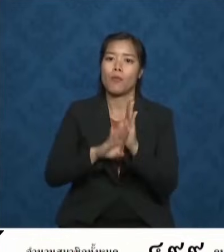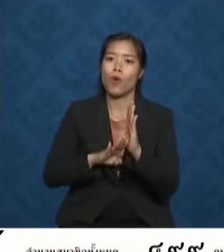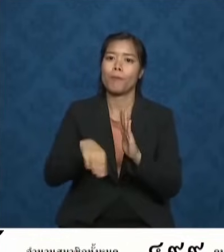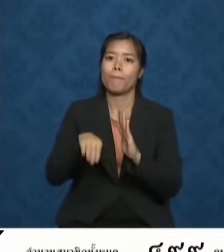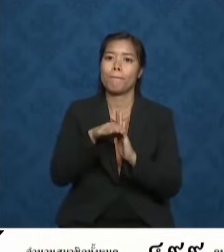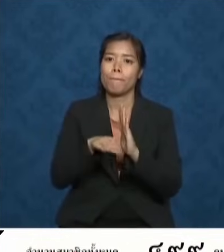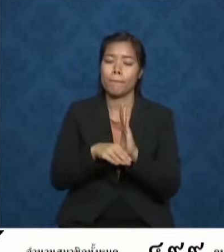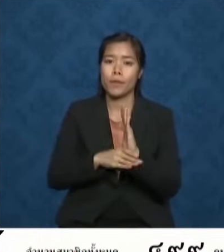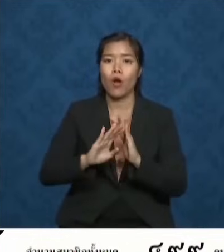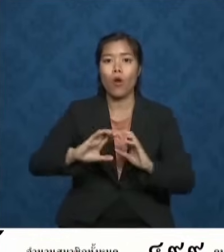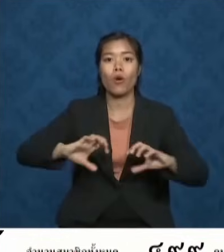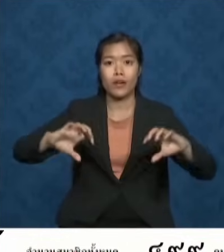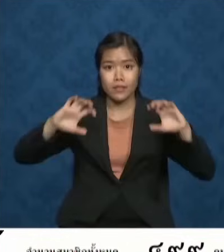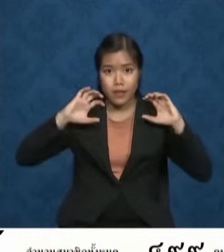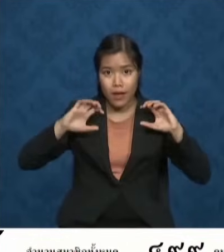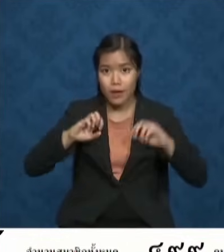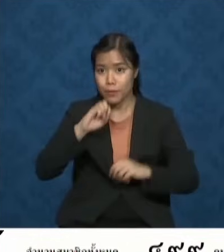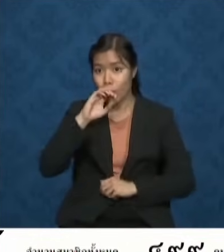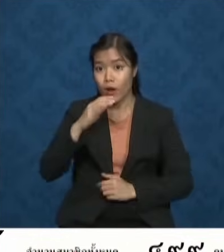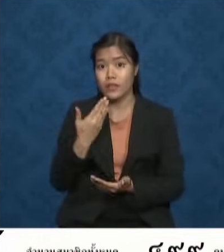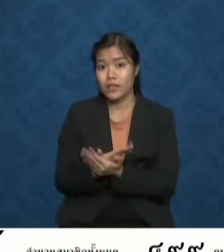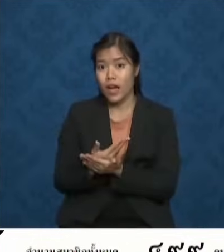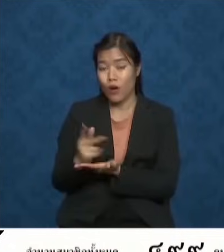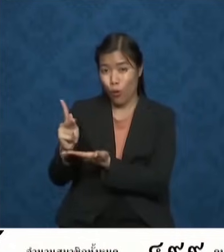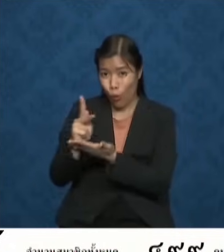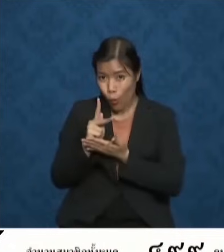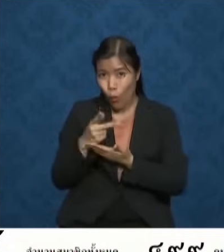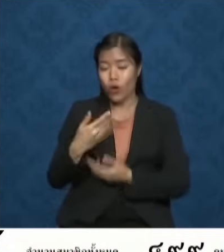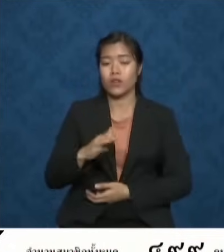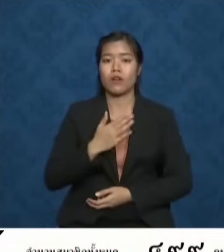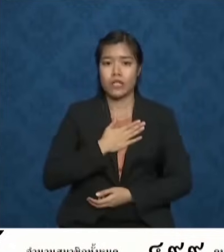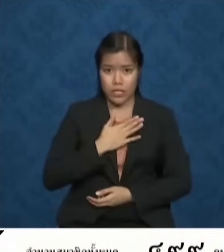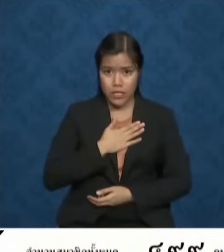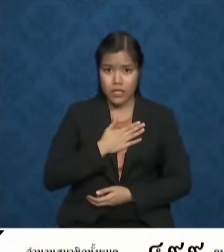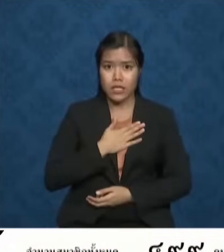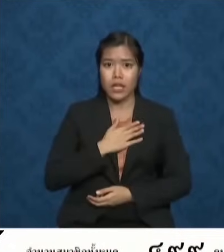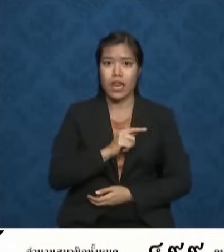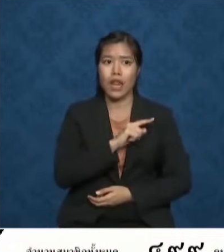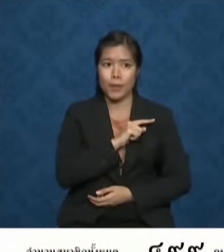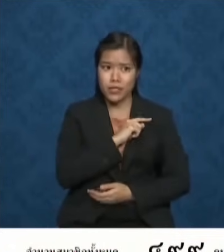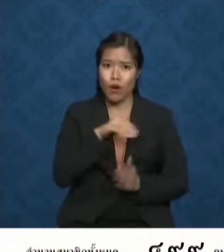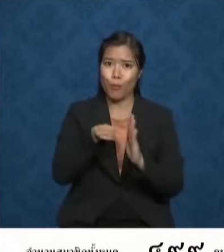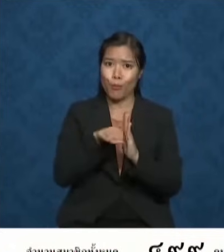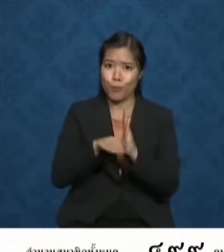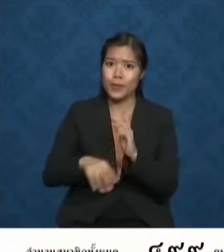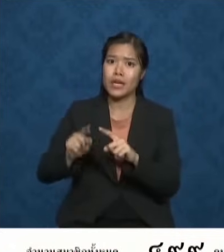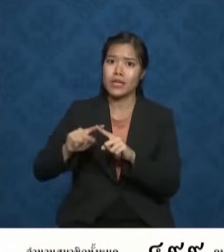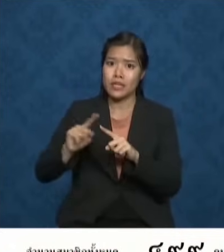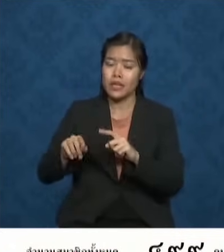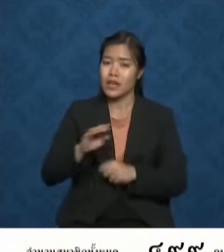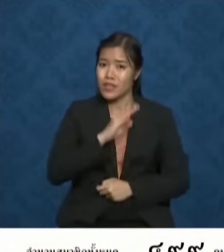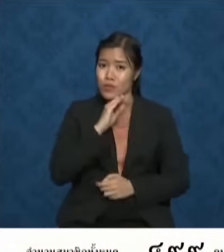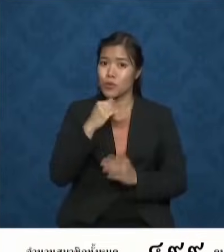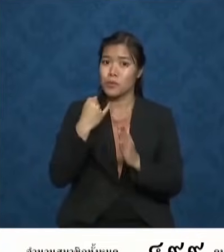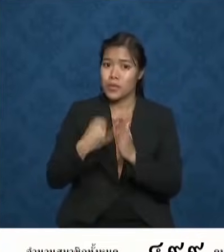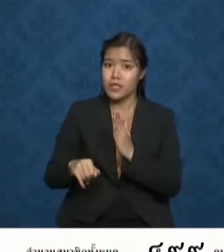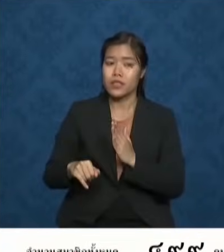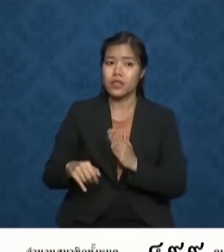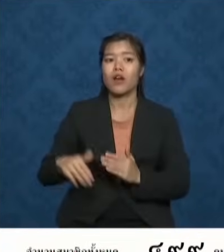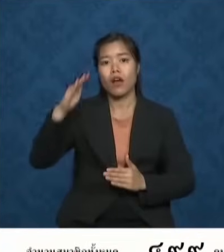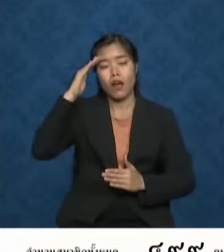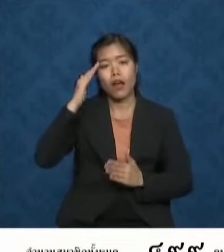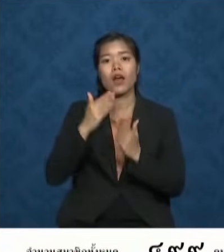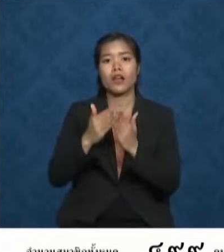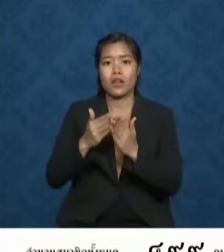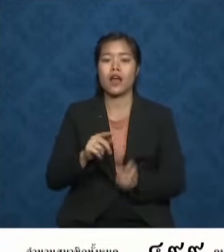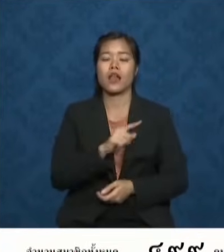สั่งให้ผมกู้กู้มาแล้วจัดซื้อจัดจ้างต้องเป็นผมผิดมาชอบชั่วดีมาก็ต้องทับเรือเ